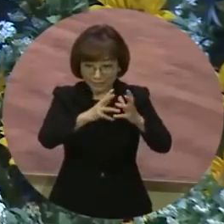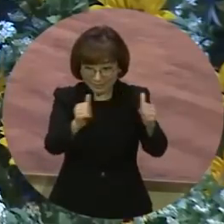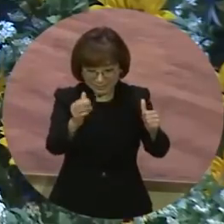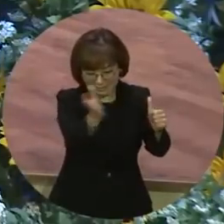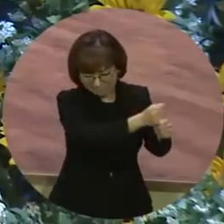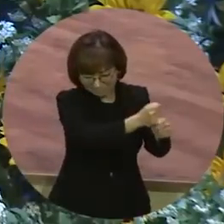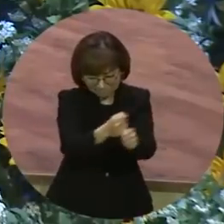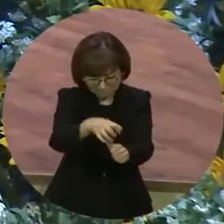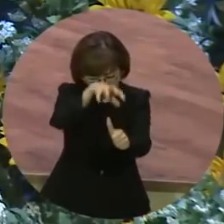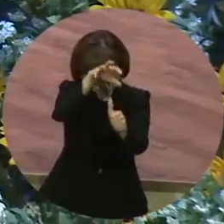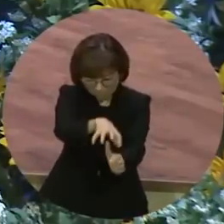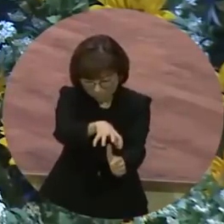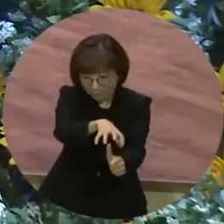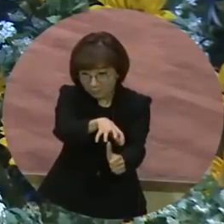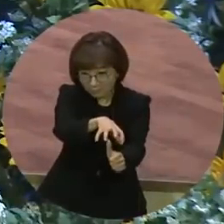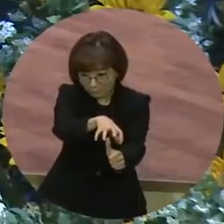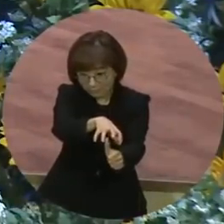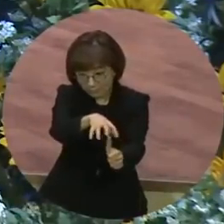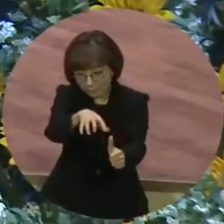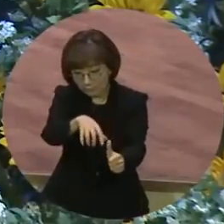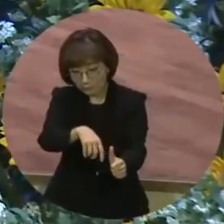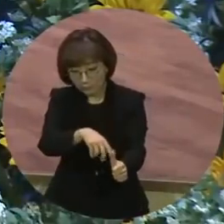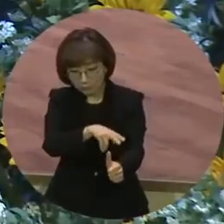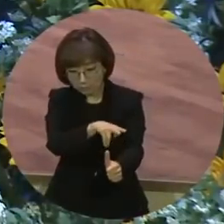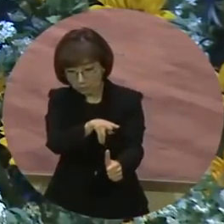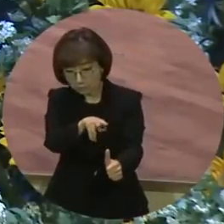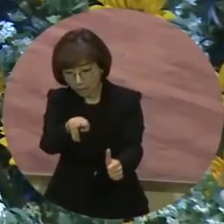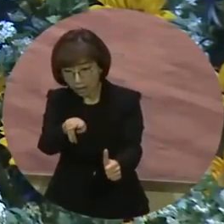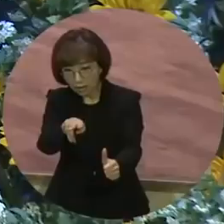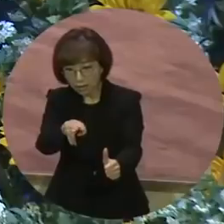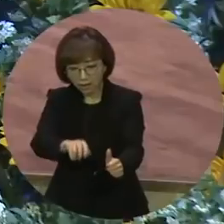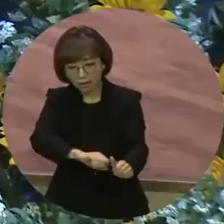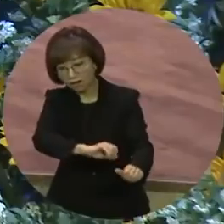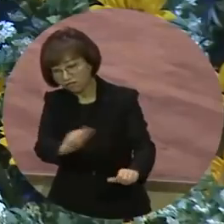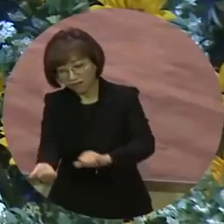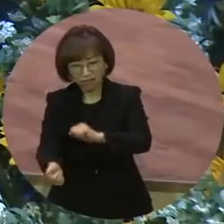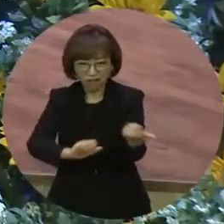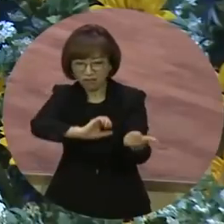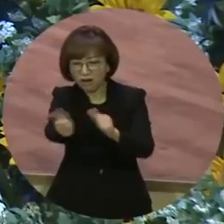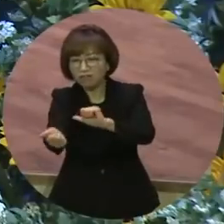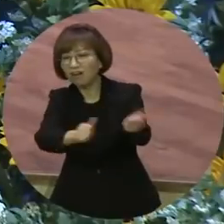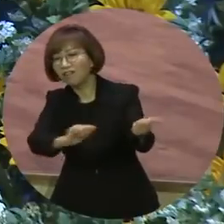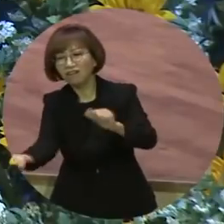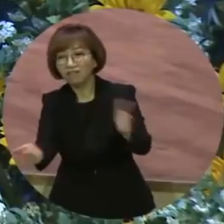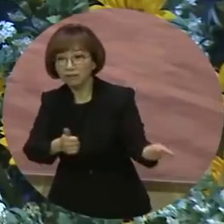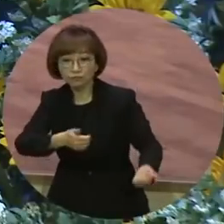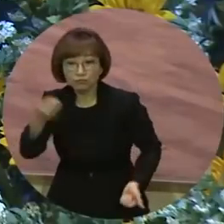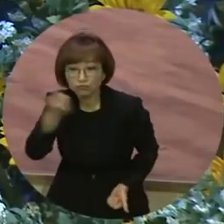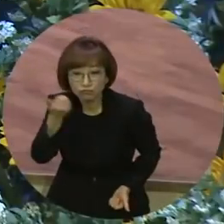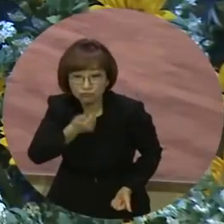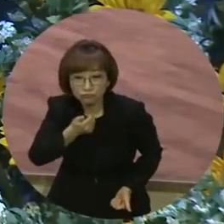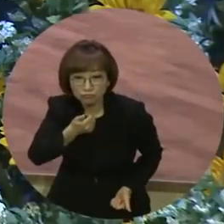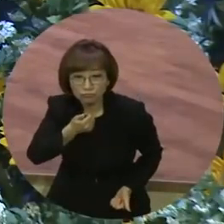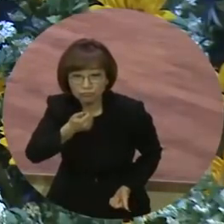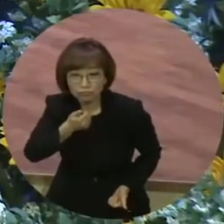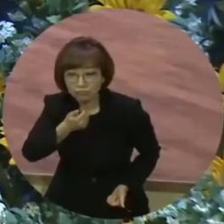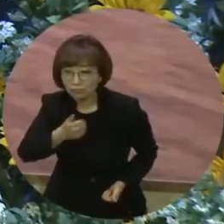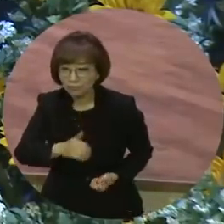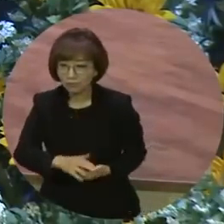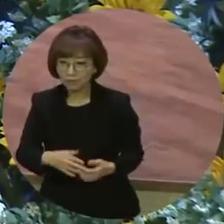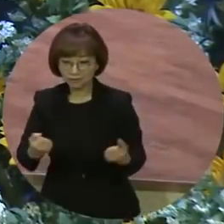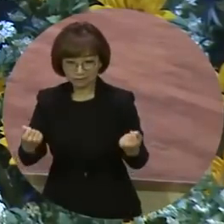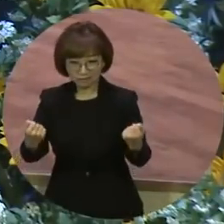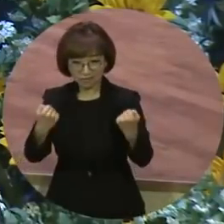유대인 수용소에서 보니까 몸이 튼튼하다고 또